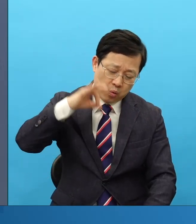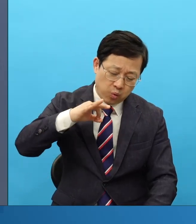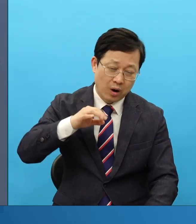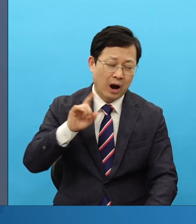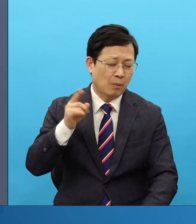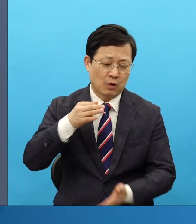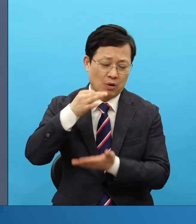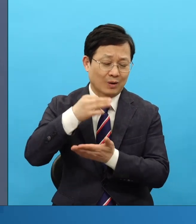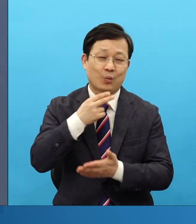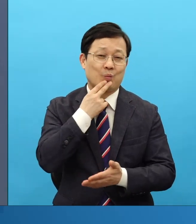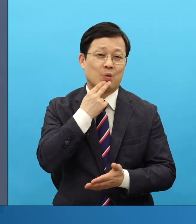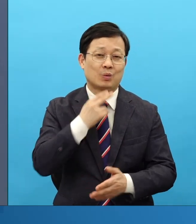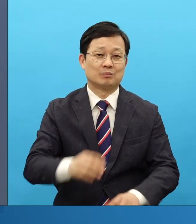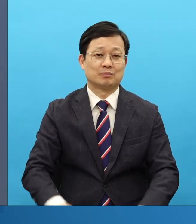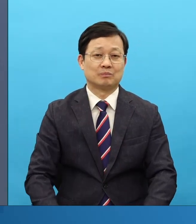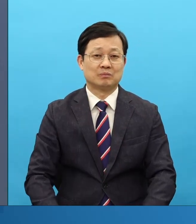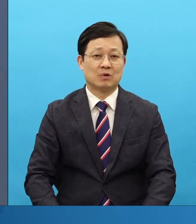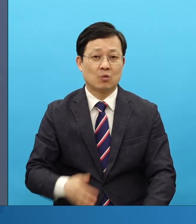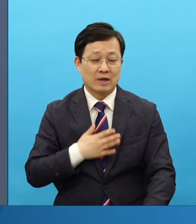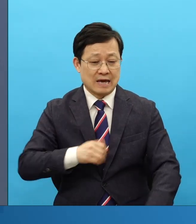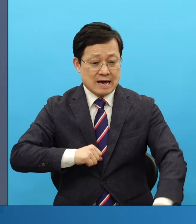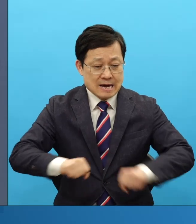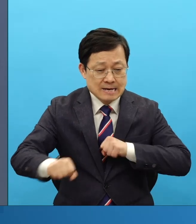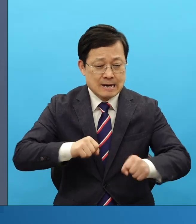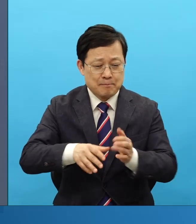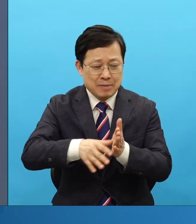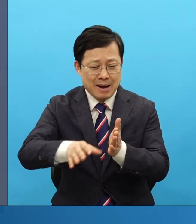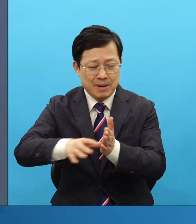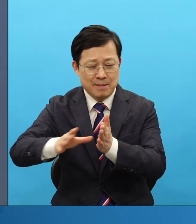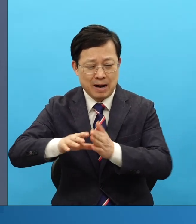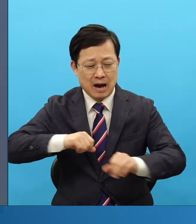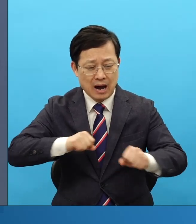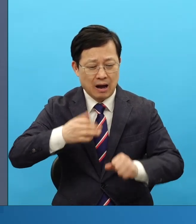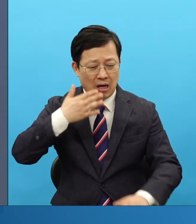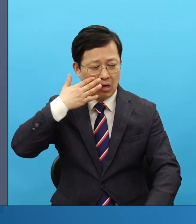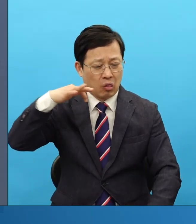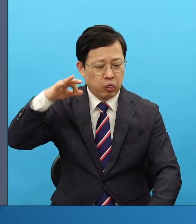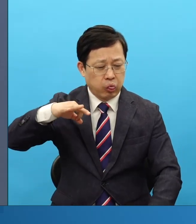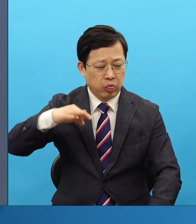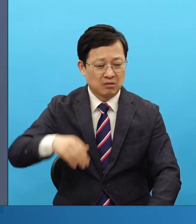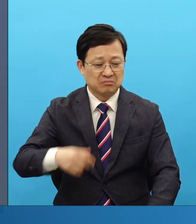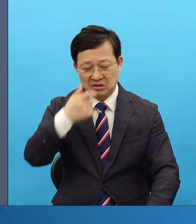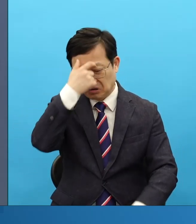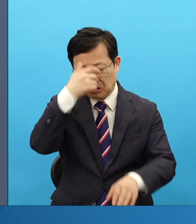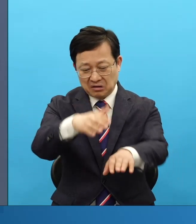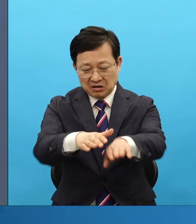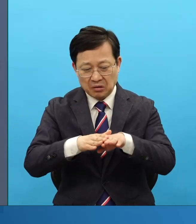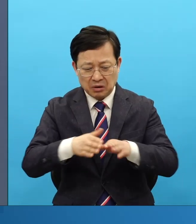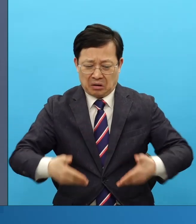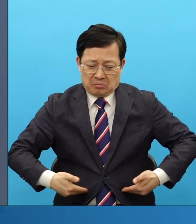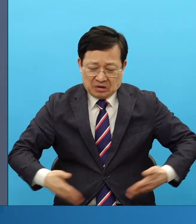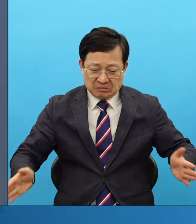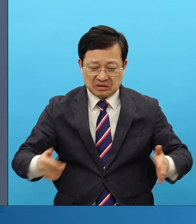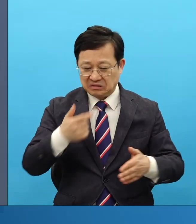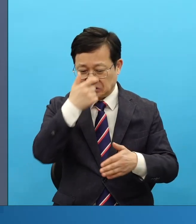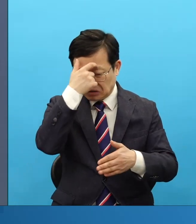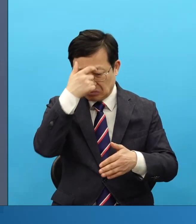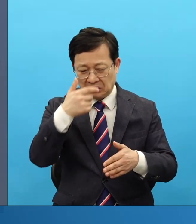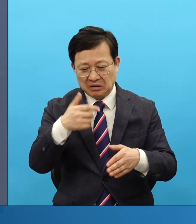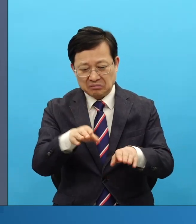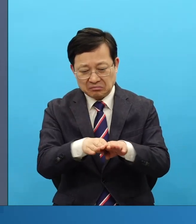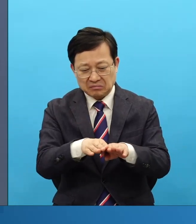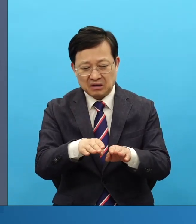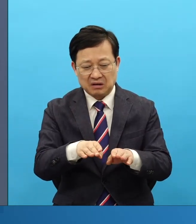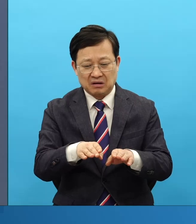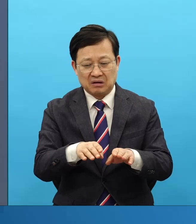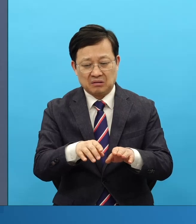in my 왜냐? life 내가 가치 없는 짓을 했으니까. because I did such worthless 예배를 things. 안 드려도 되는 사람이에요. I became a person that didn't need to give worship.